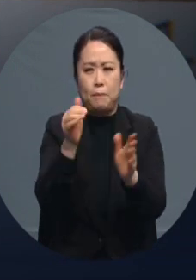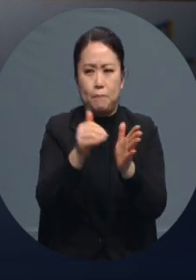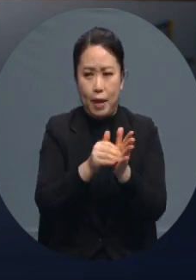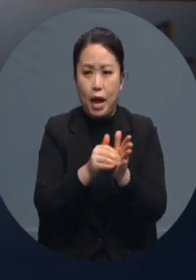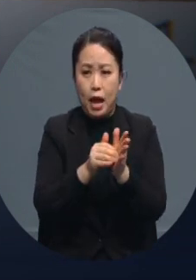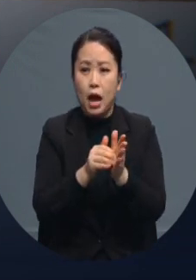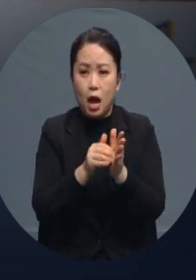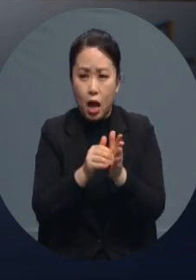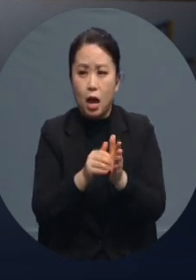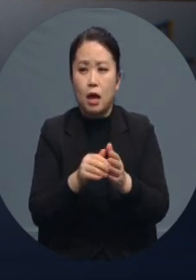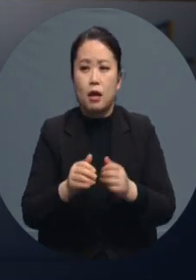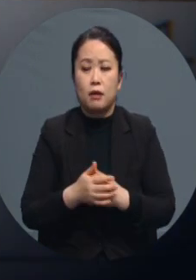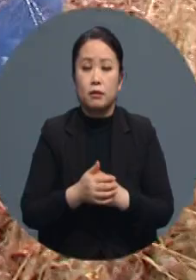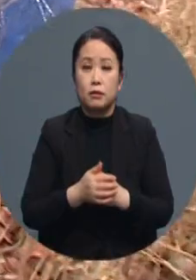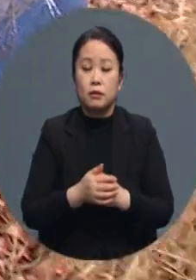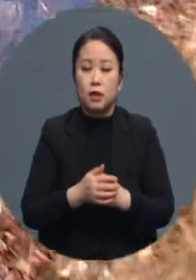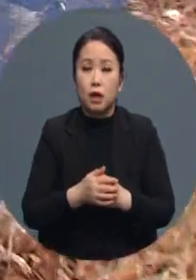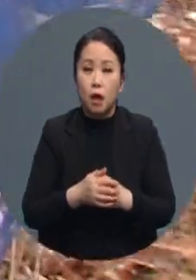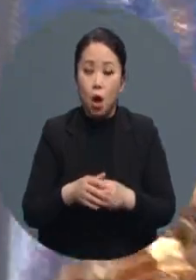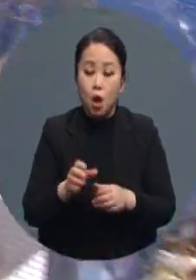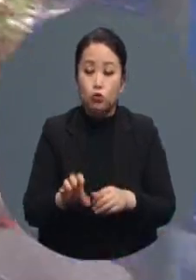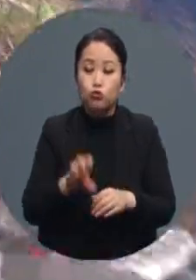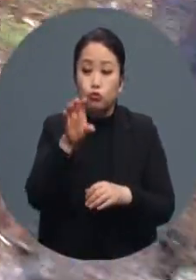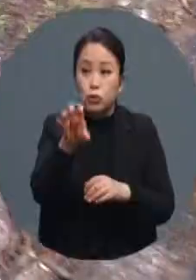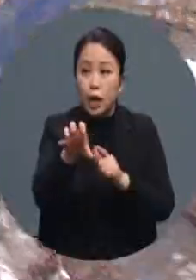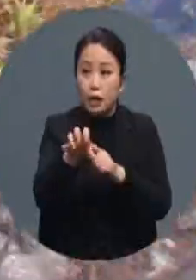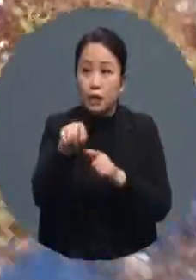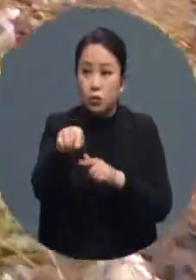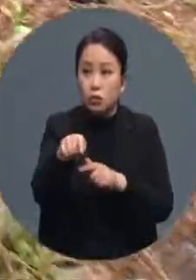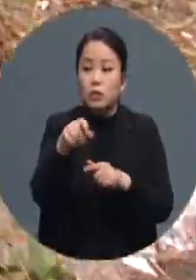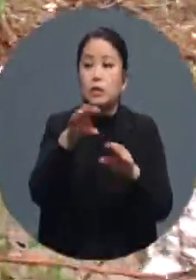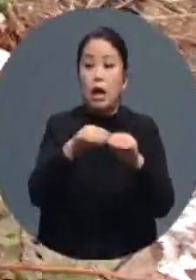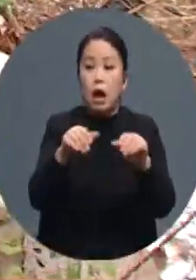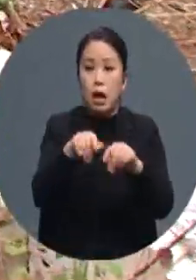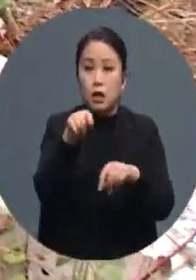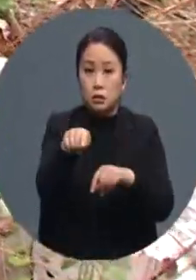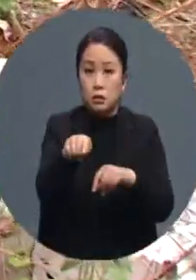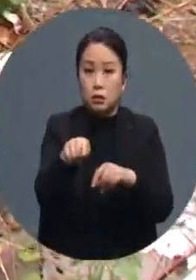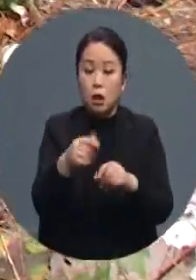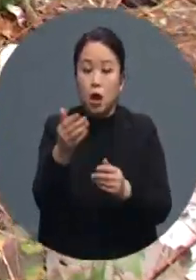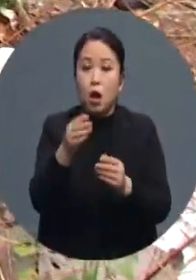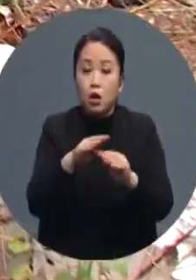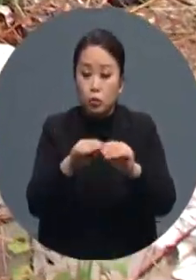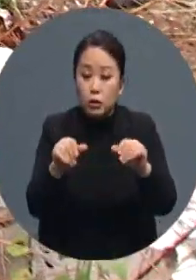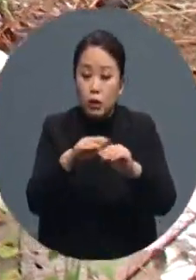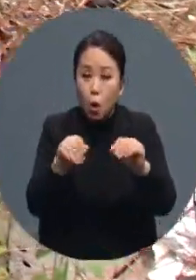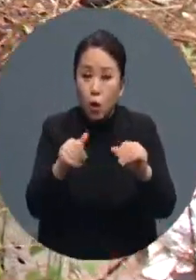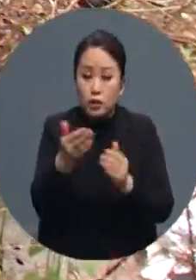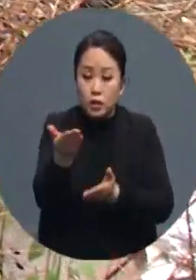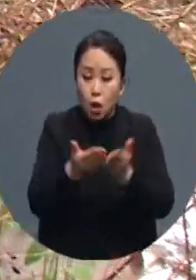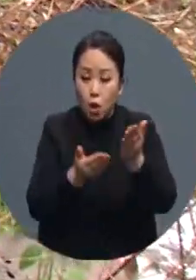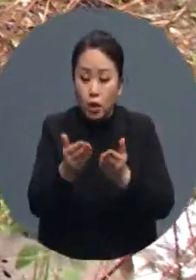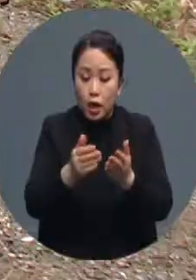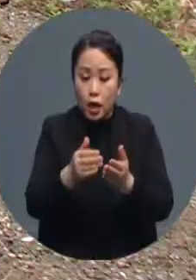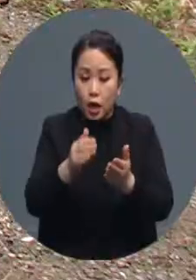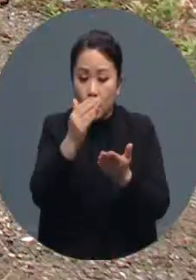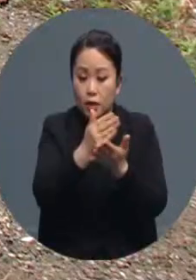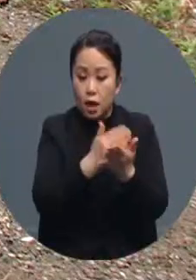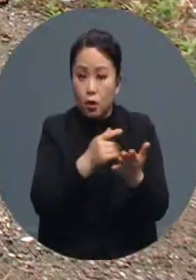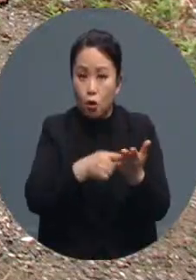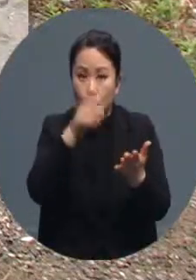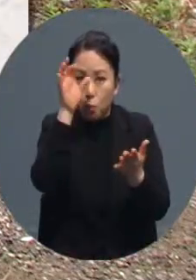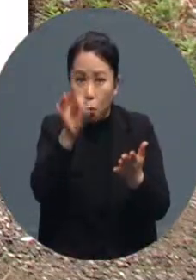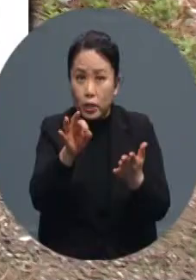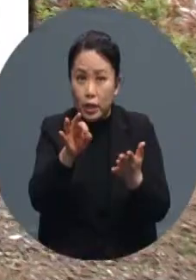하게요 해가지고 김씨가 투자했다는 땅입니다 토지 거래내역을 확인해봤더니 차익만